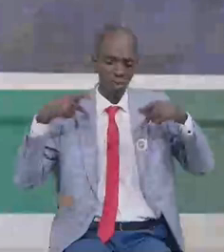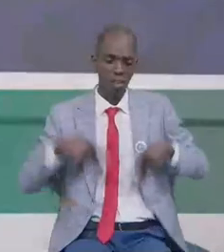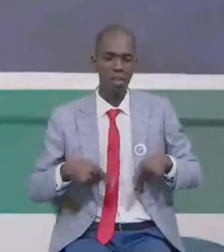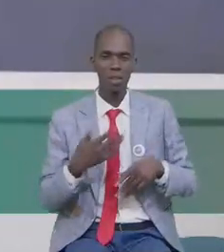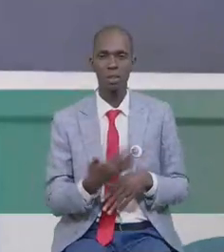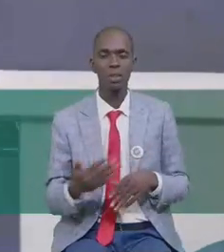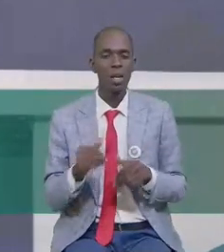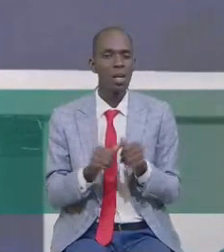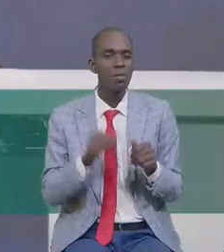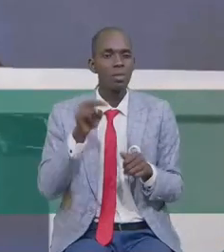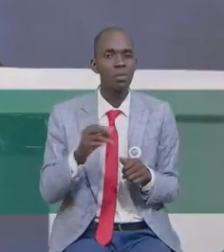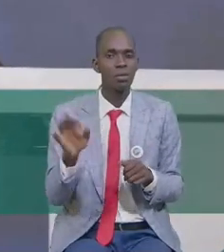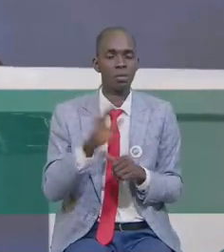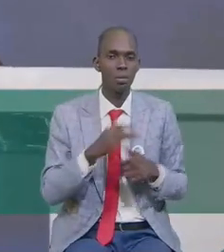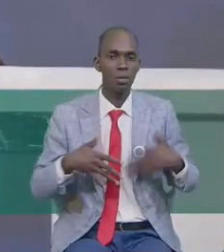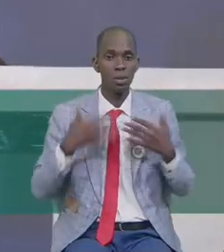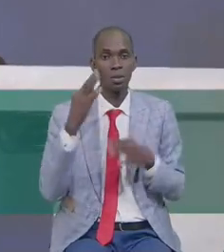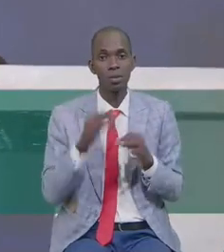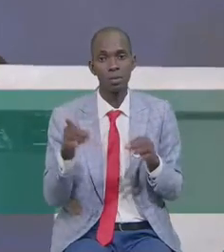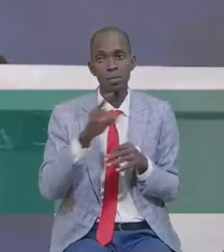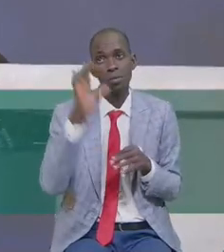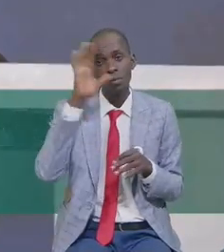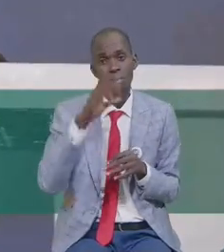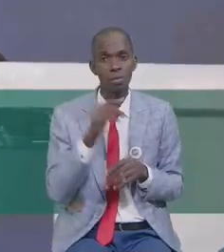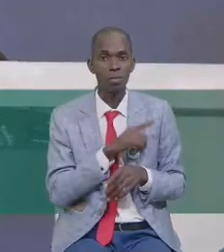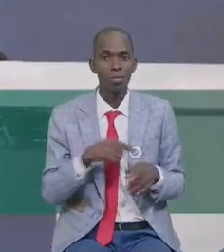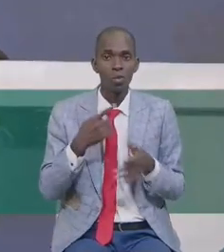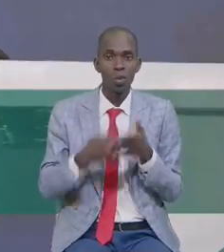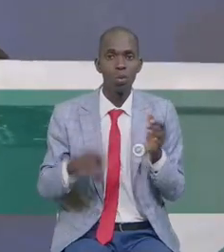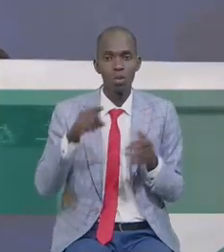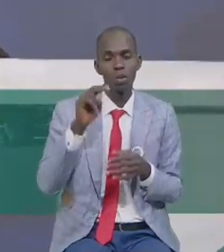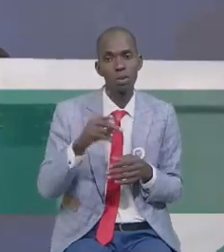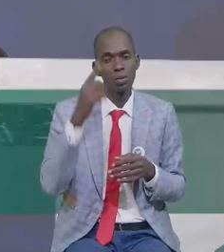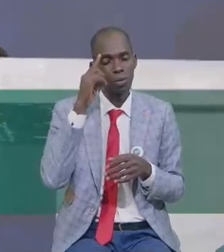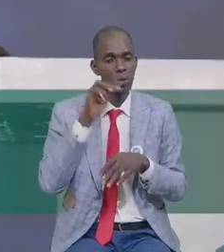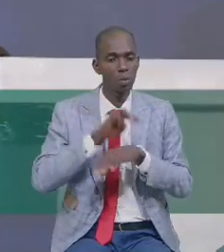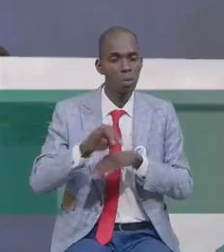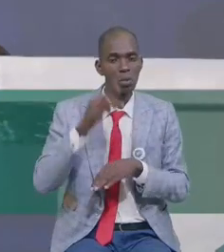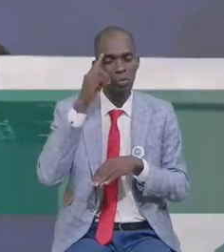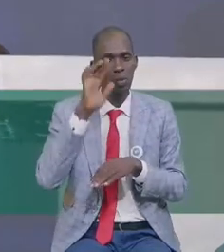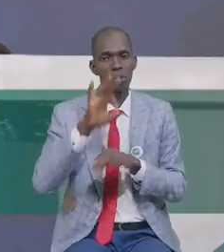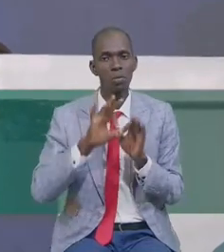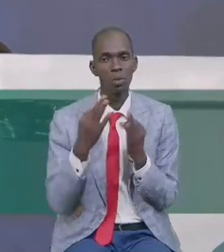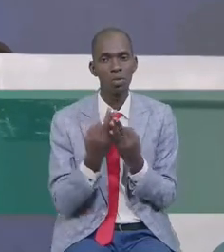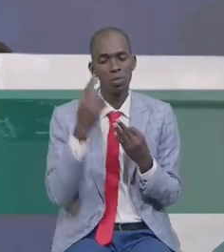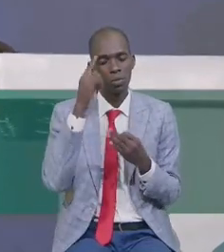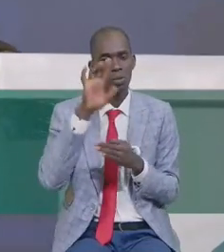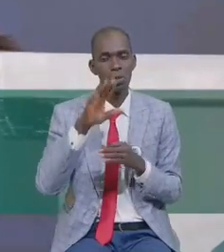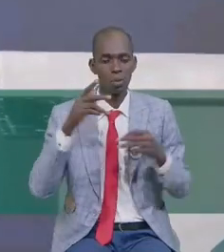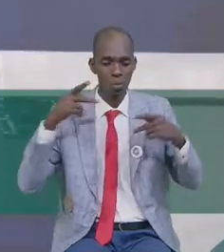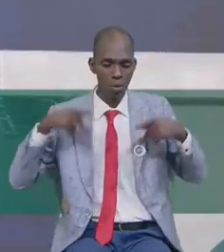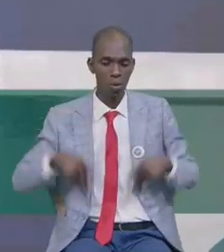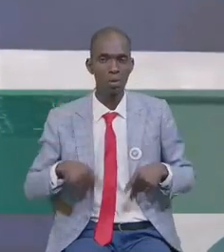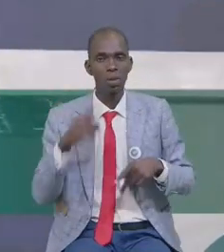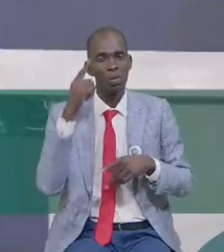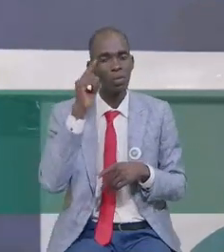vie. Si vous cherchez le Seigneur, ce dont vous avez besoin pour le ministère, ce dont vous avez besoin pour la famille, ce dont vous avez besoin pour votre personne, ce dont vous avez besoin